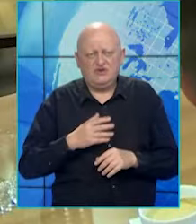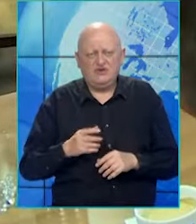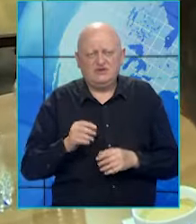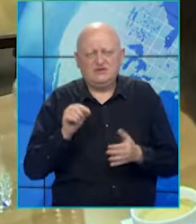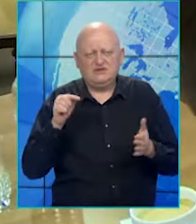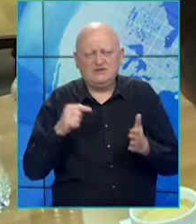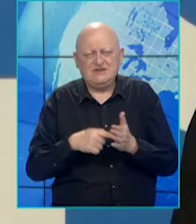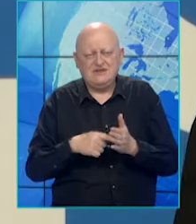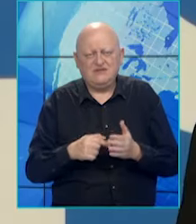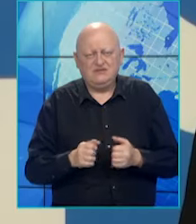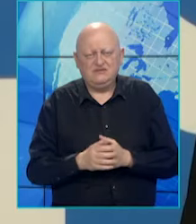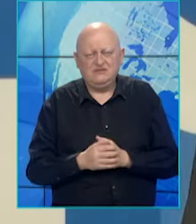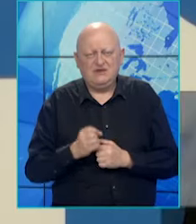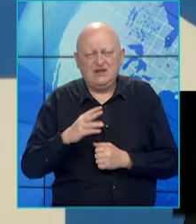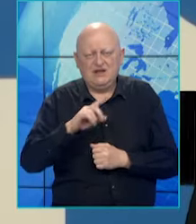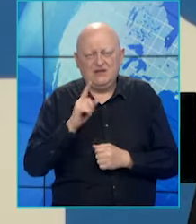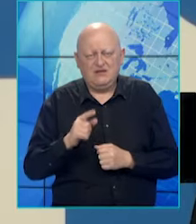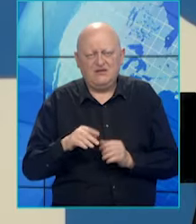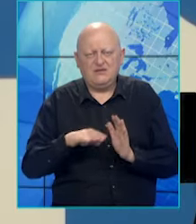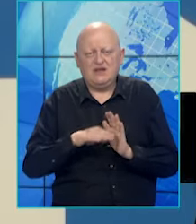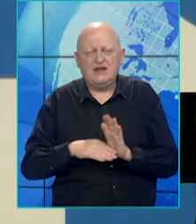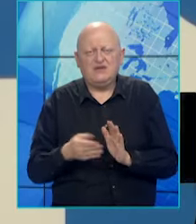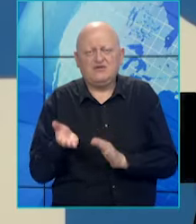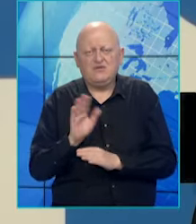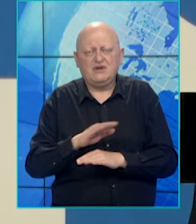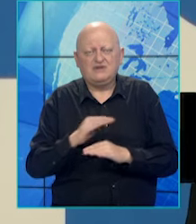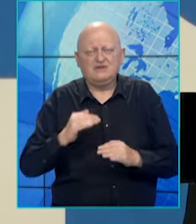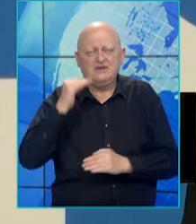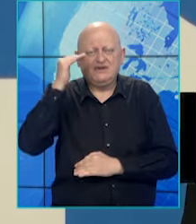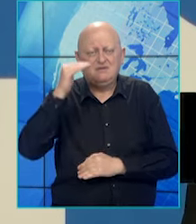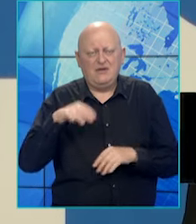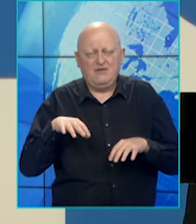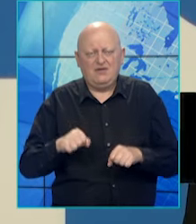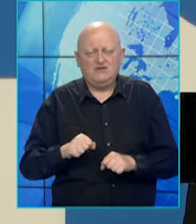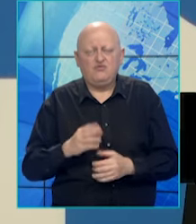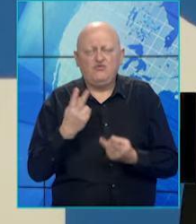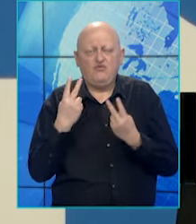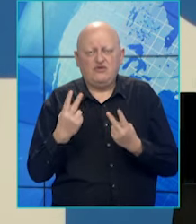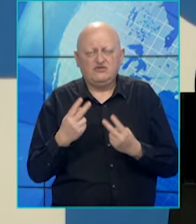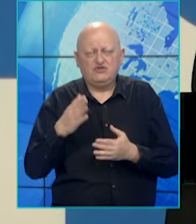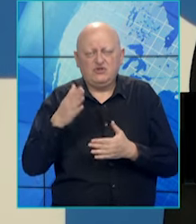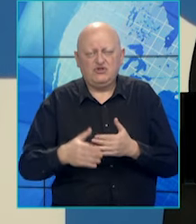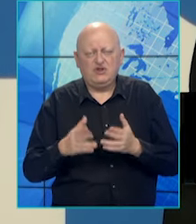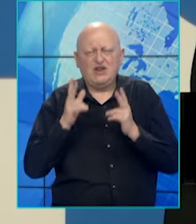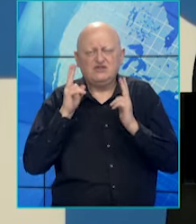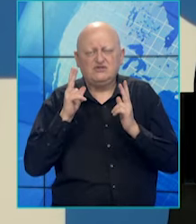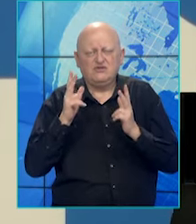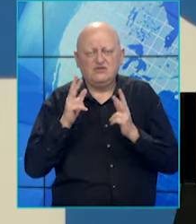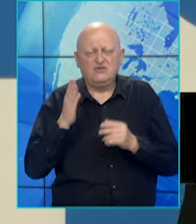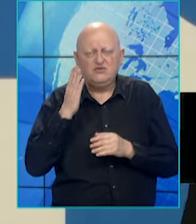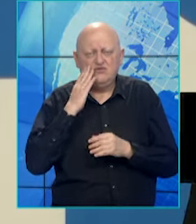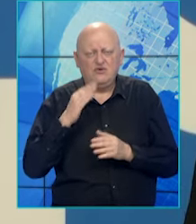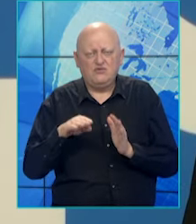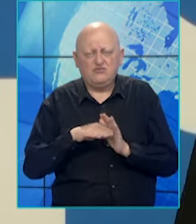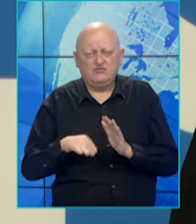strateških ciljeva. Kada je u pitanju legitimno predstavljeno svim razinama vlasti, u biti, do kraja ćemo insistirati na